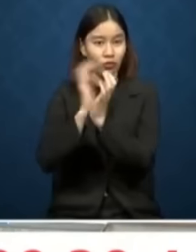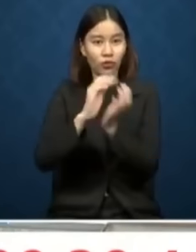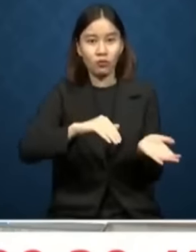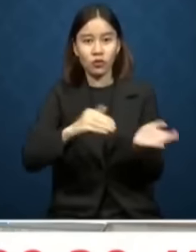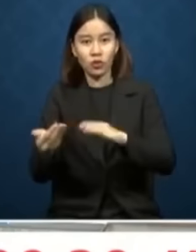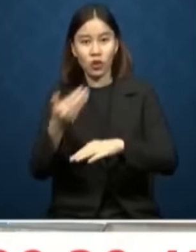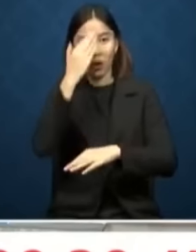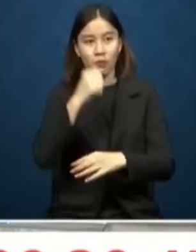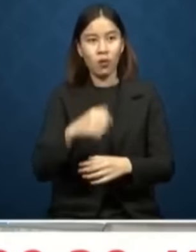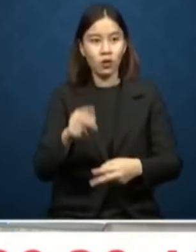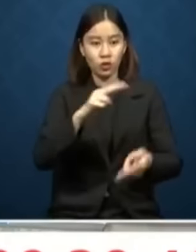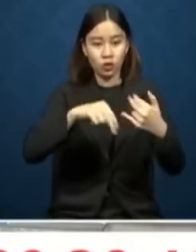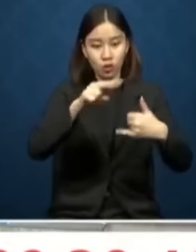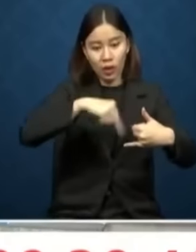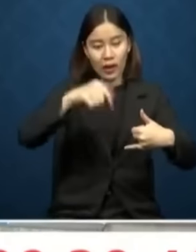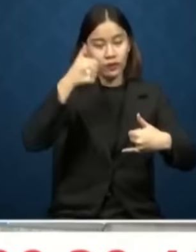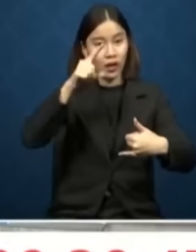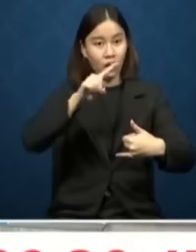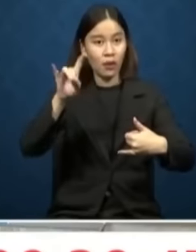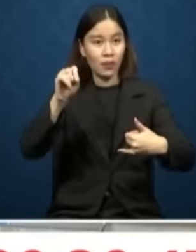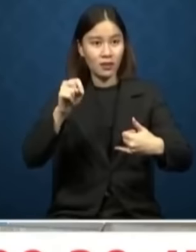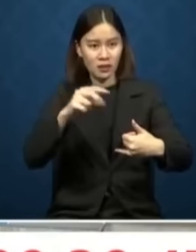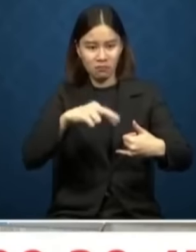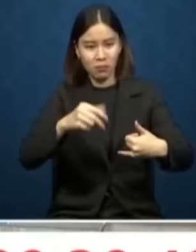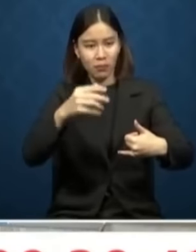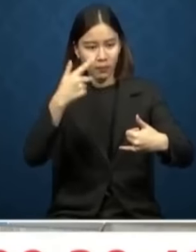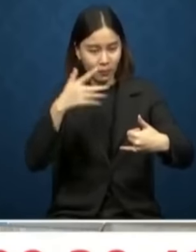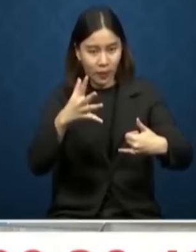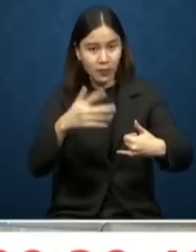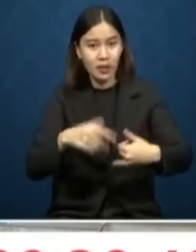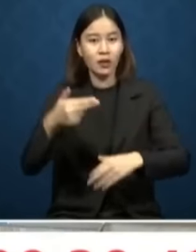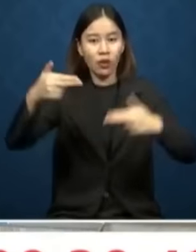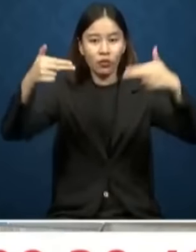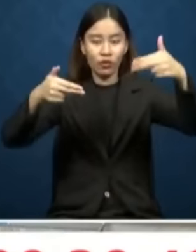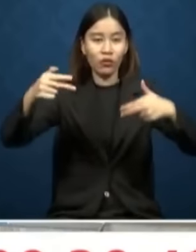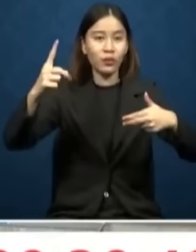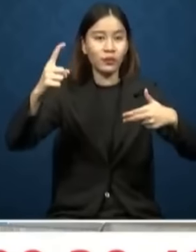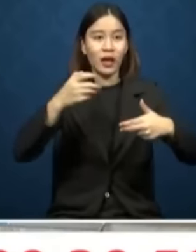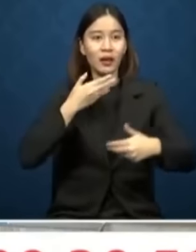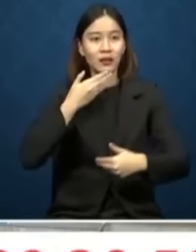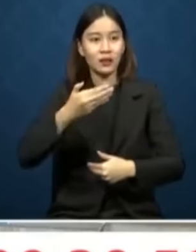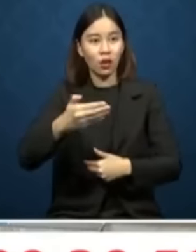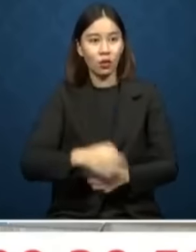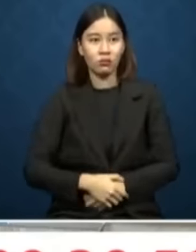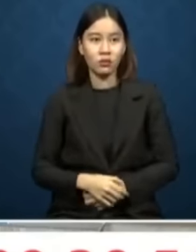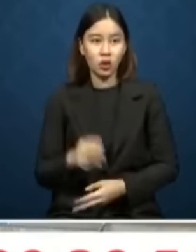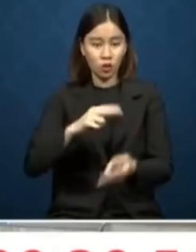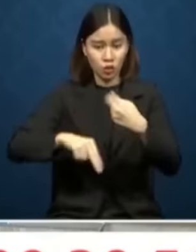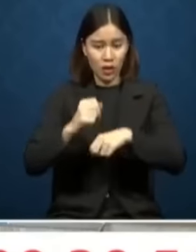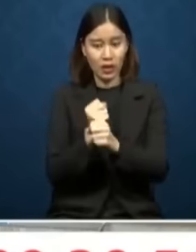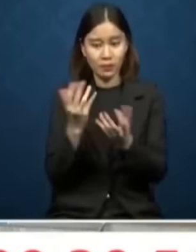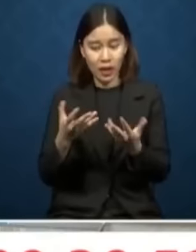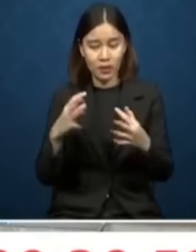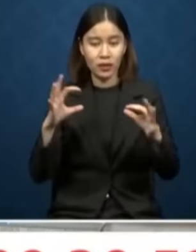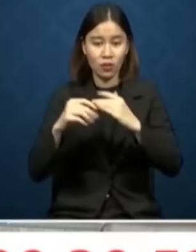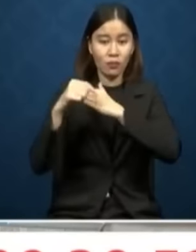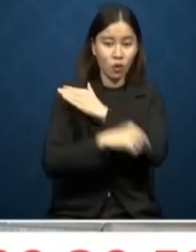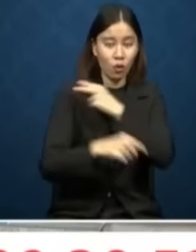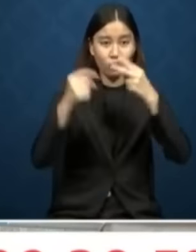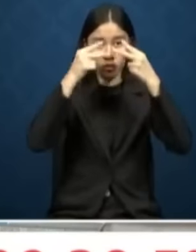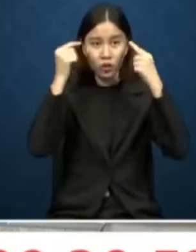า180วันไม่ได้ผลแถมกล้องวงจรปิดเสียตลอดการเนี่ยนะครับจะไว้ใจได้ไงเรื่องอาชญากรรมประเทศ